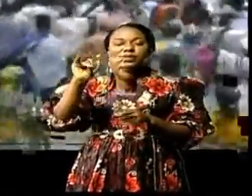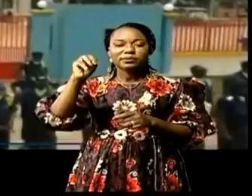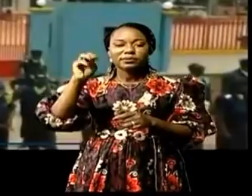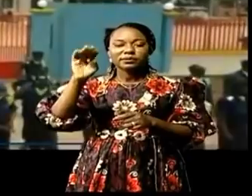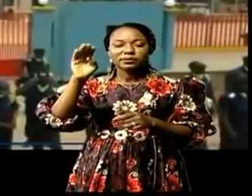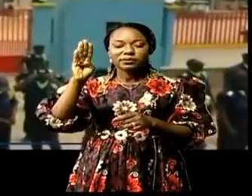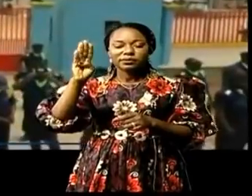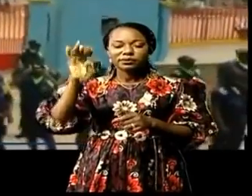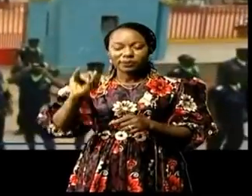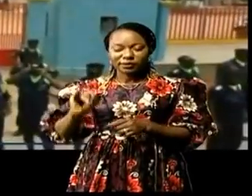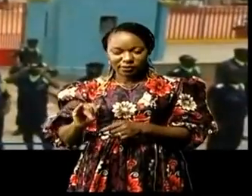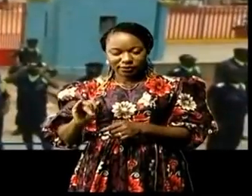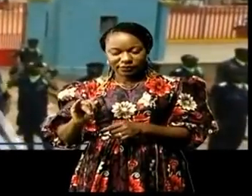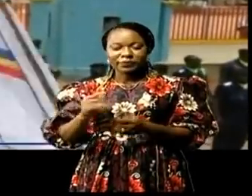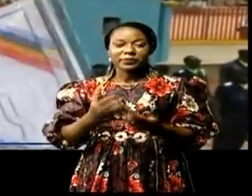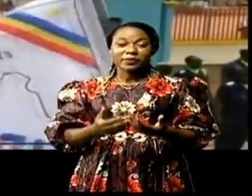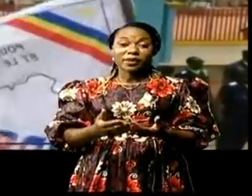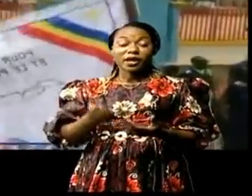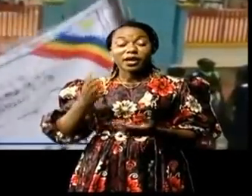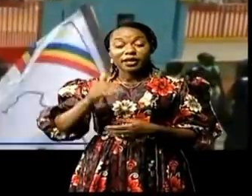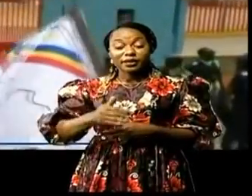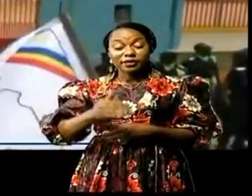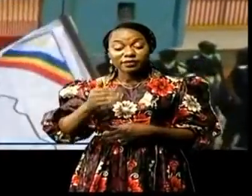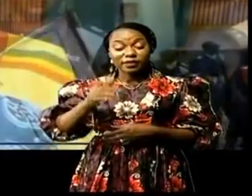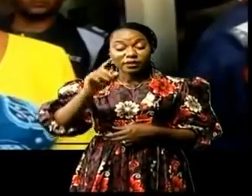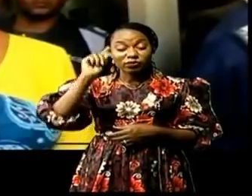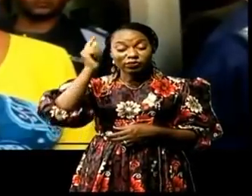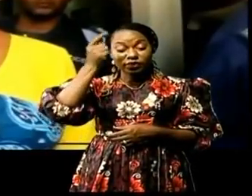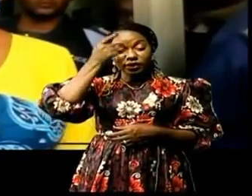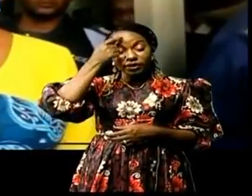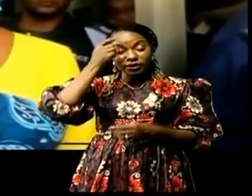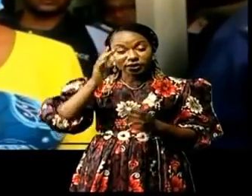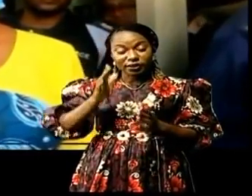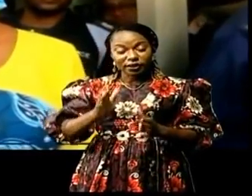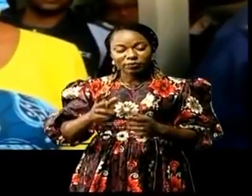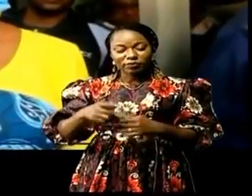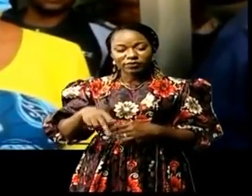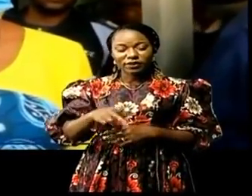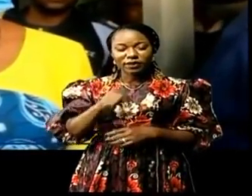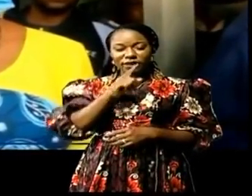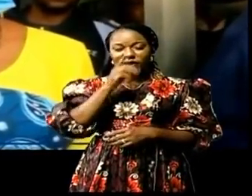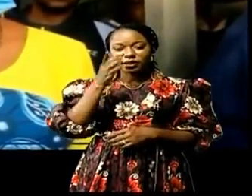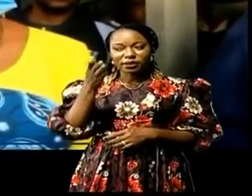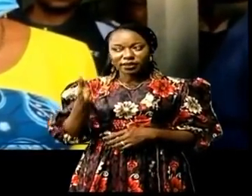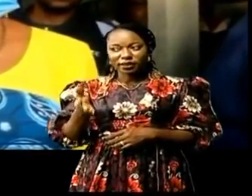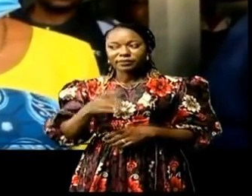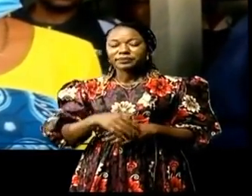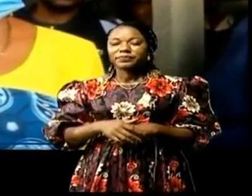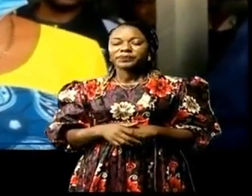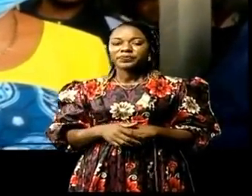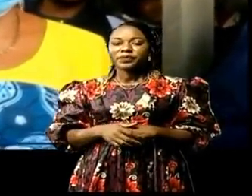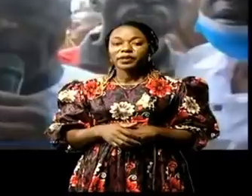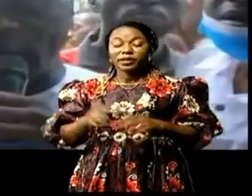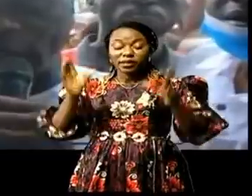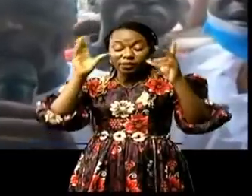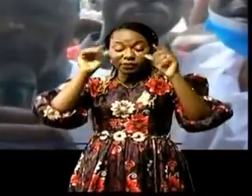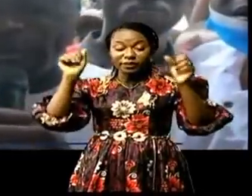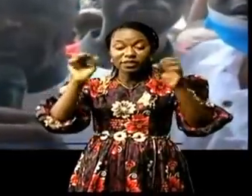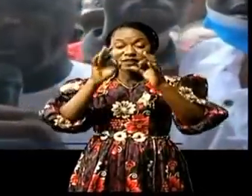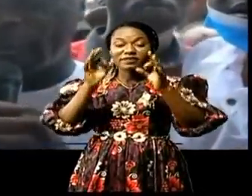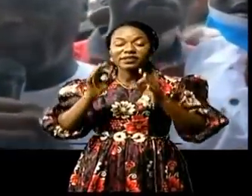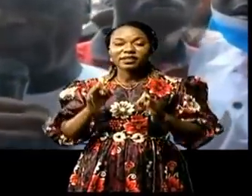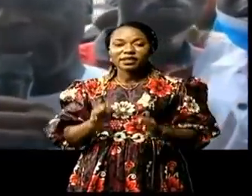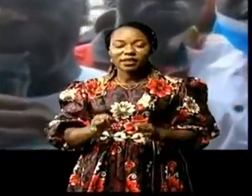Yulu. Sur place, devant la gouverneure de province intérimaire du Kasaï Oriental, Jeannette Longa Moussamba, le président fédéral,